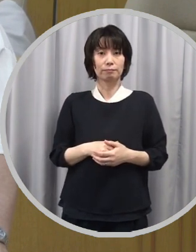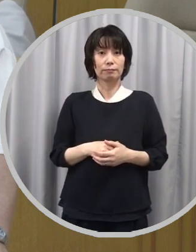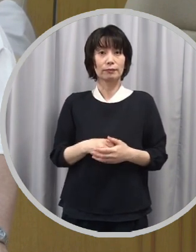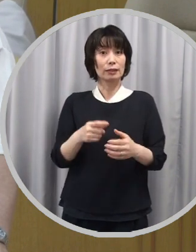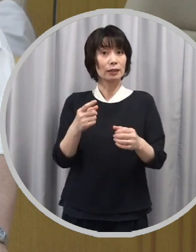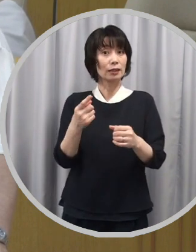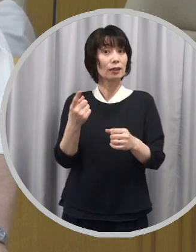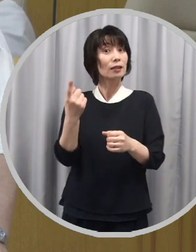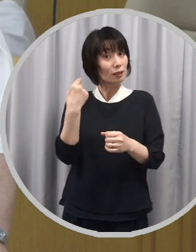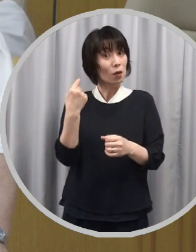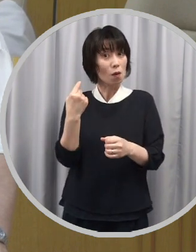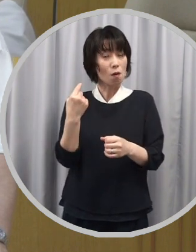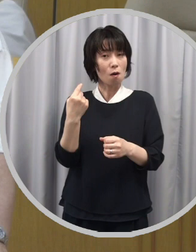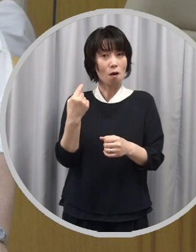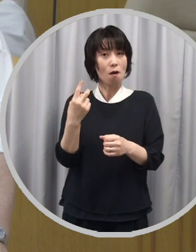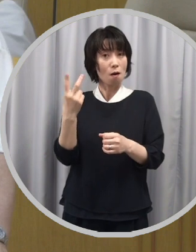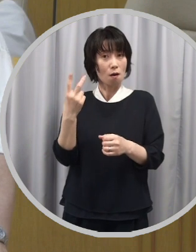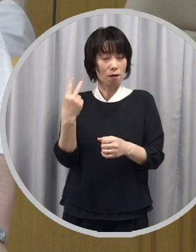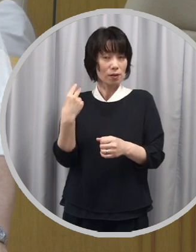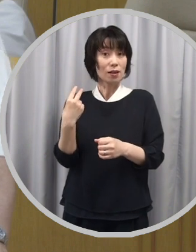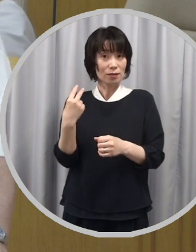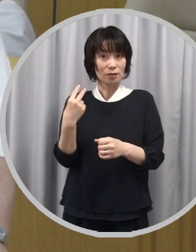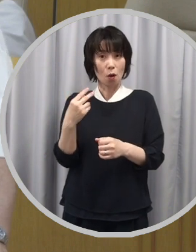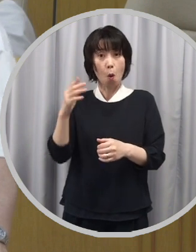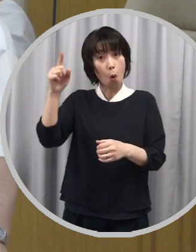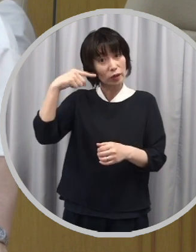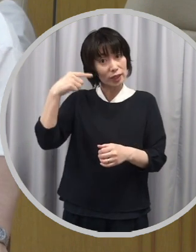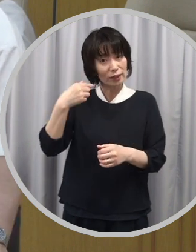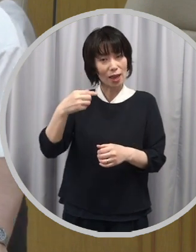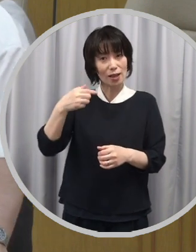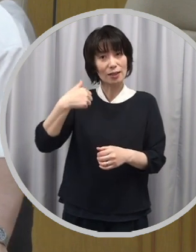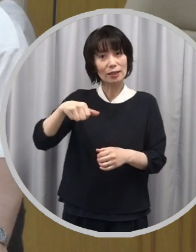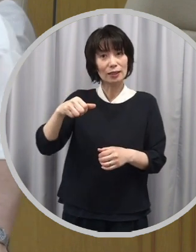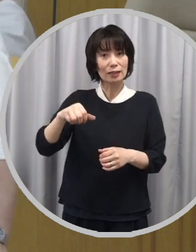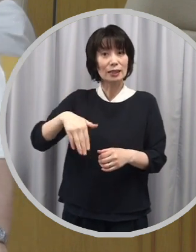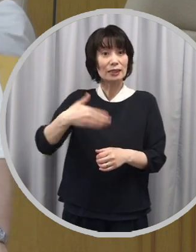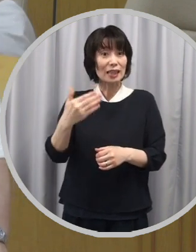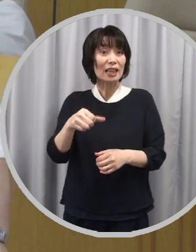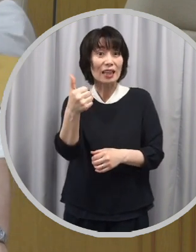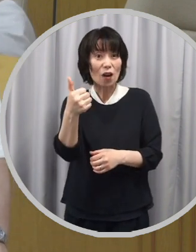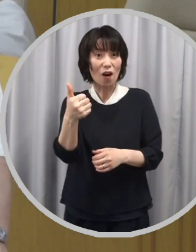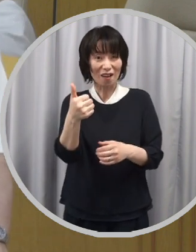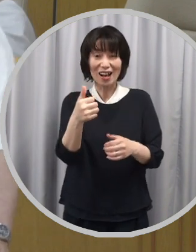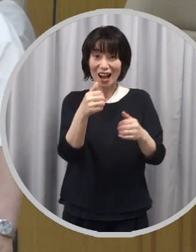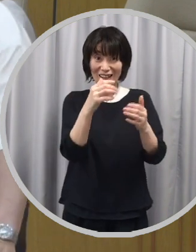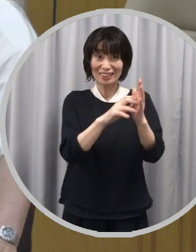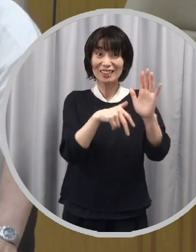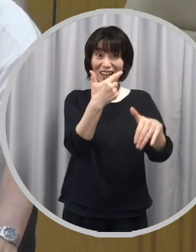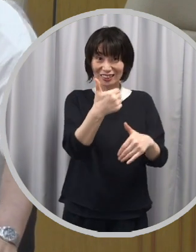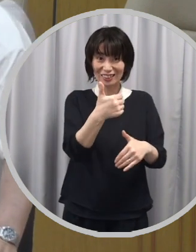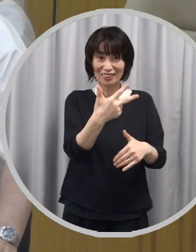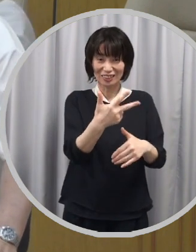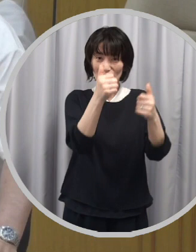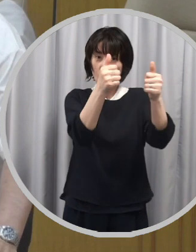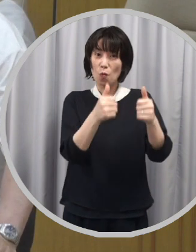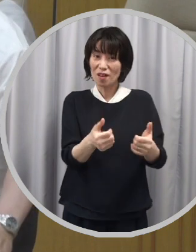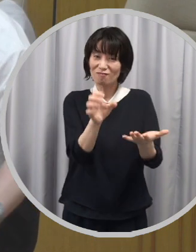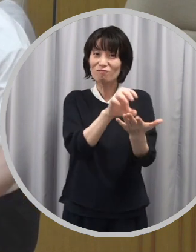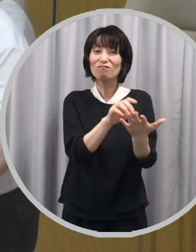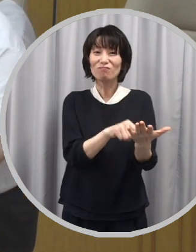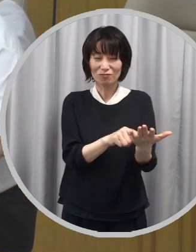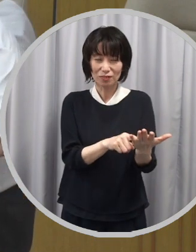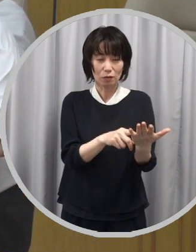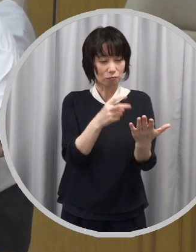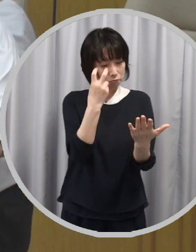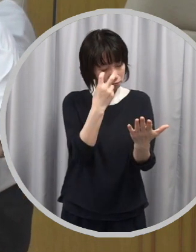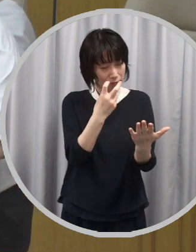一昨日教えて酒太郎を覗いてみると、市のねホームページの中にあります、あれを覗いて